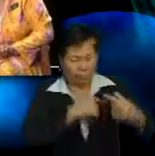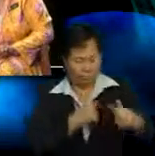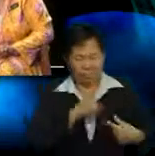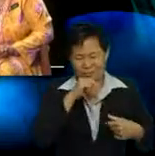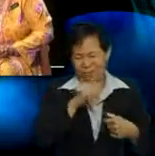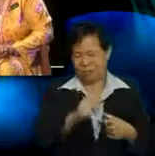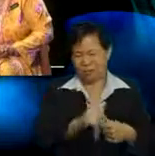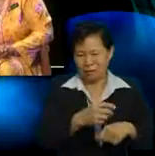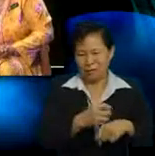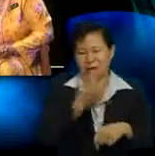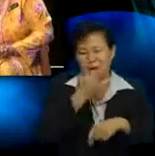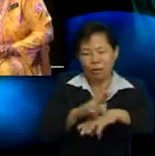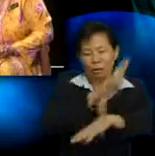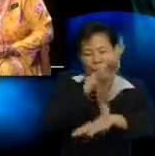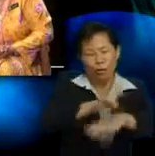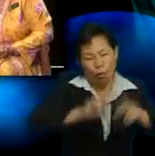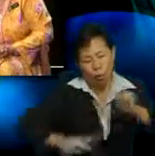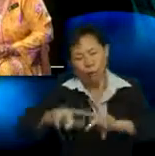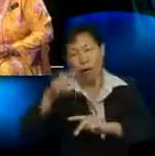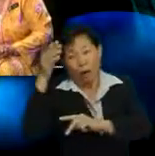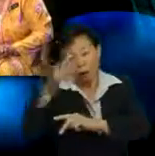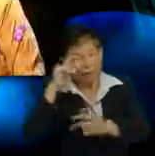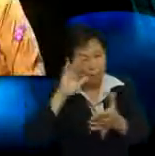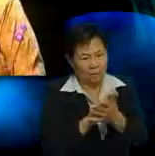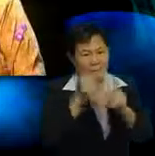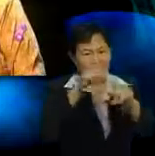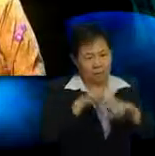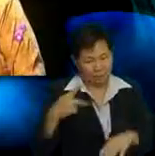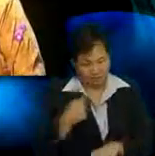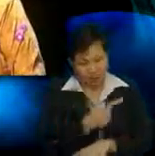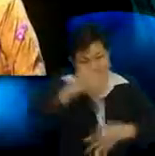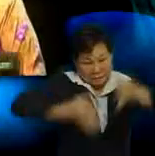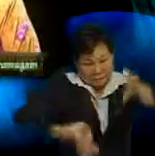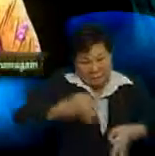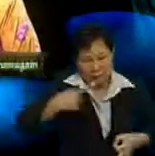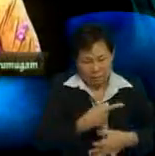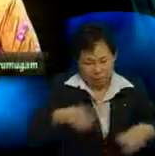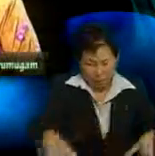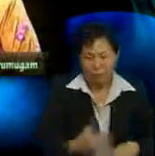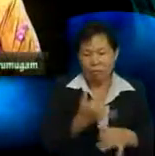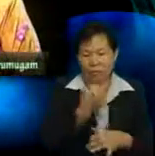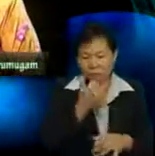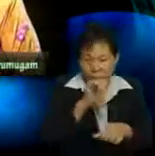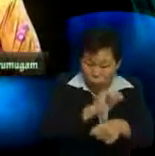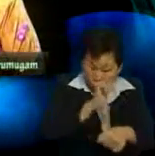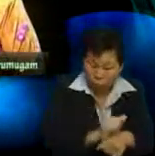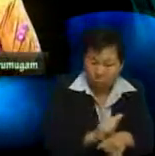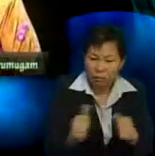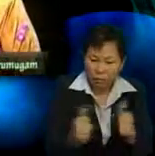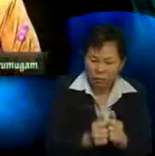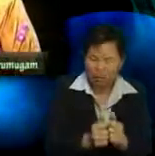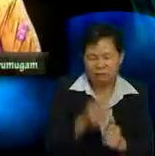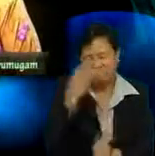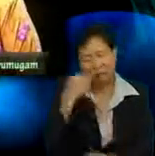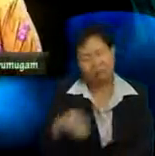tanpa menyeleweng supaya orang akan percaya kepada kita. Jika kita melakukan tugasan yang diberikan dengan sambil